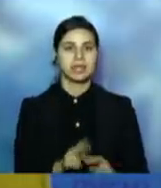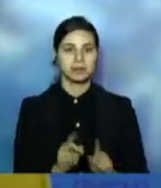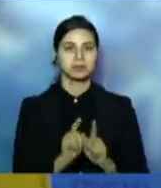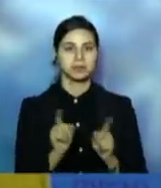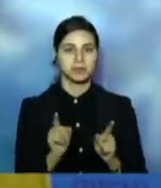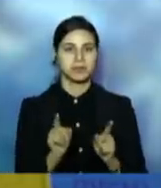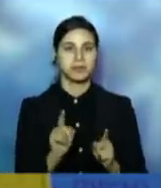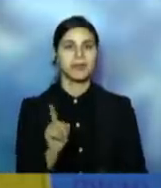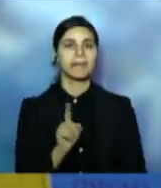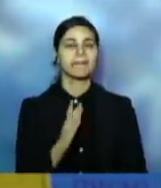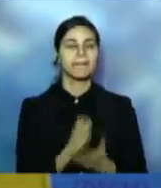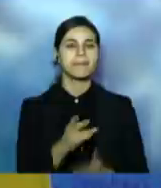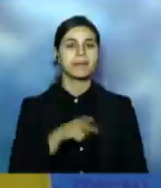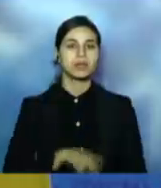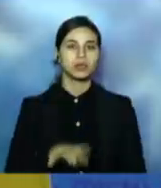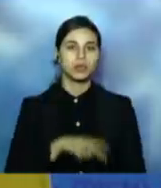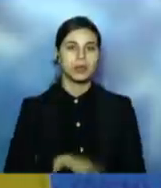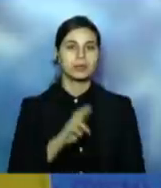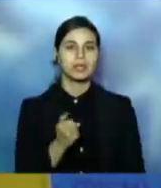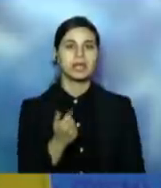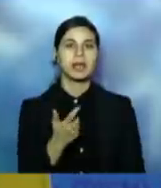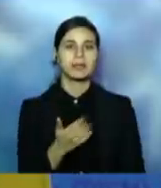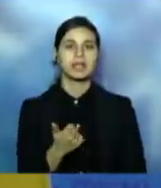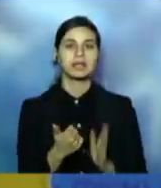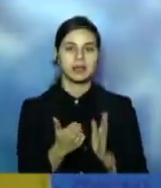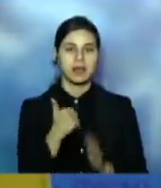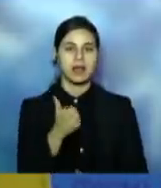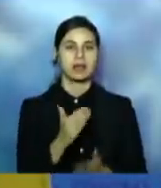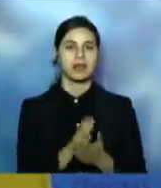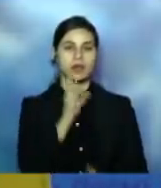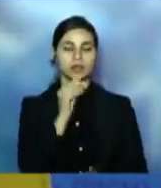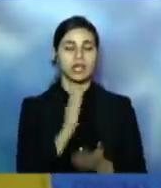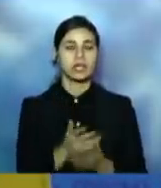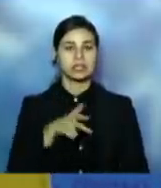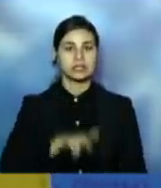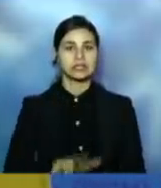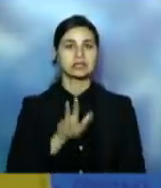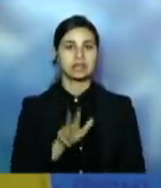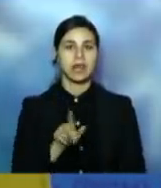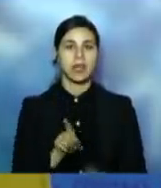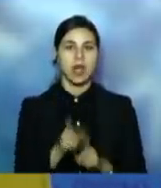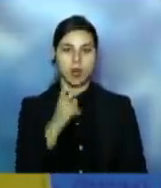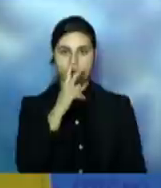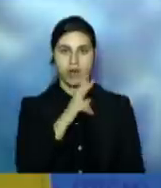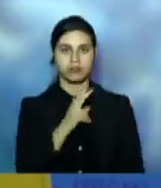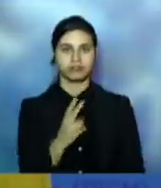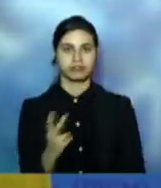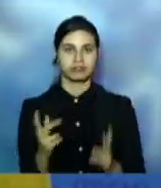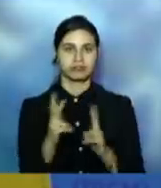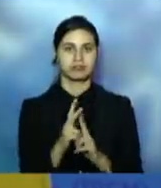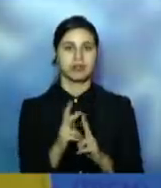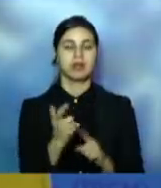ფენომენს ზოგადად, რომ არიან ტყუპები და რამდენად კარგია, როდესაც ყავს ტყუპის ცალი და თან ყავს 2 ტყუპის ცალი.